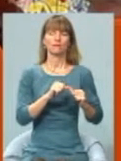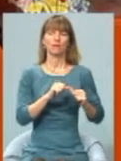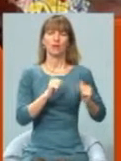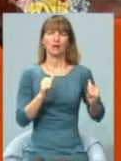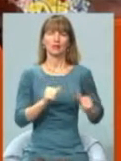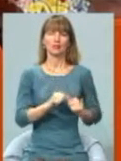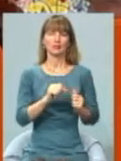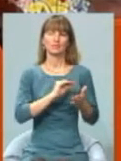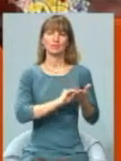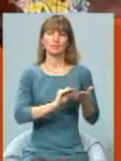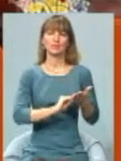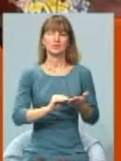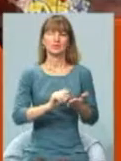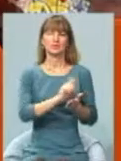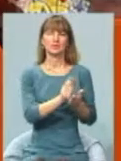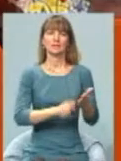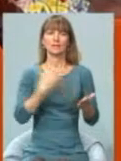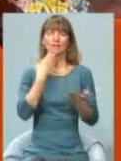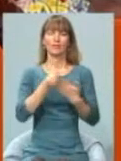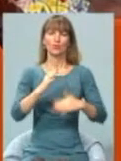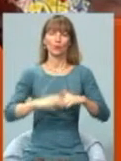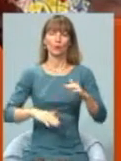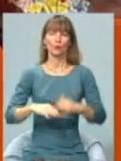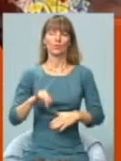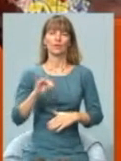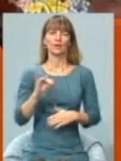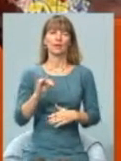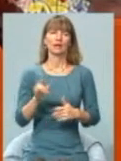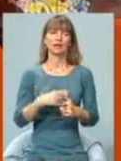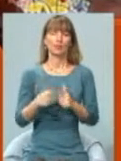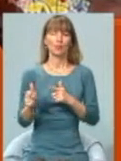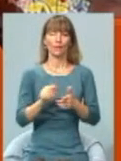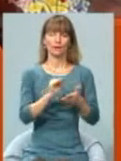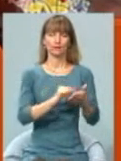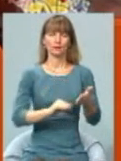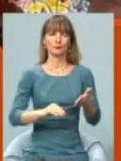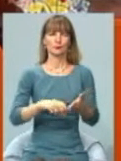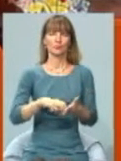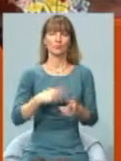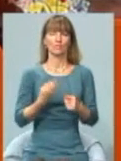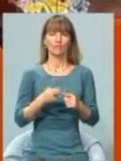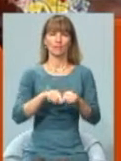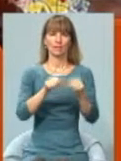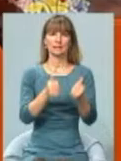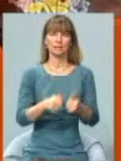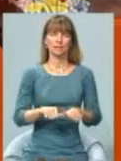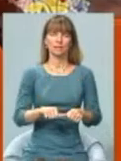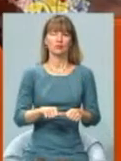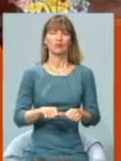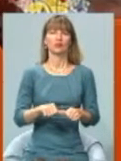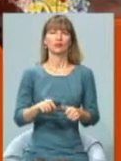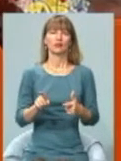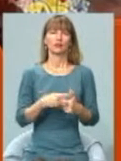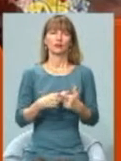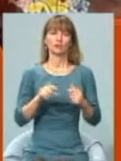вірші своєю рукою або вже, які там є у листівочках у формі сердечок. Або